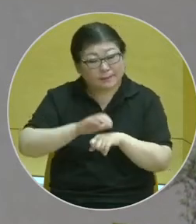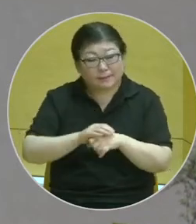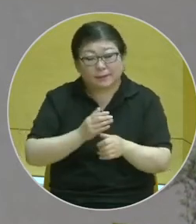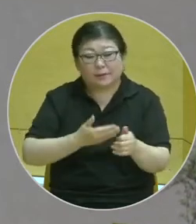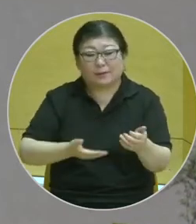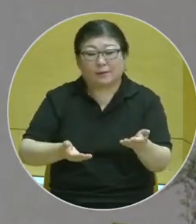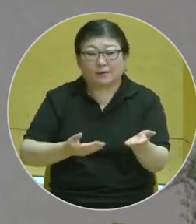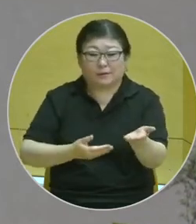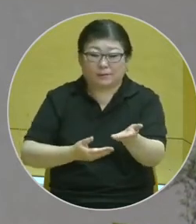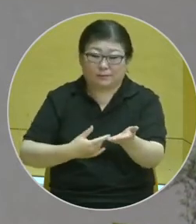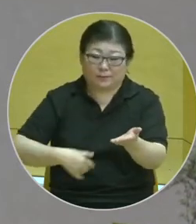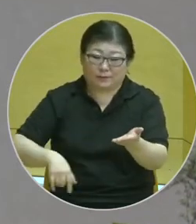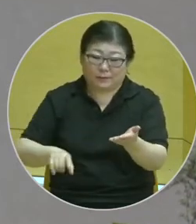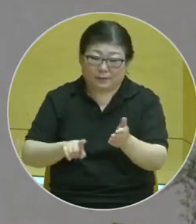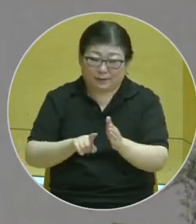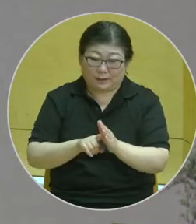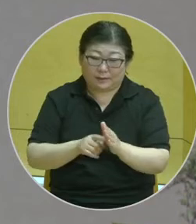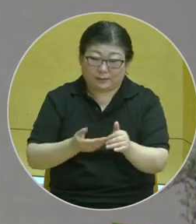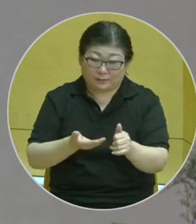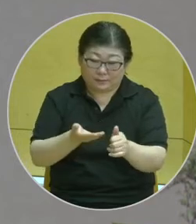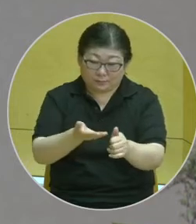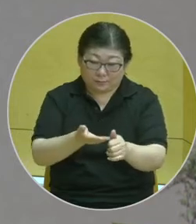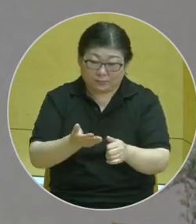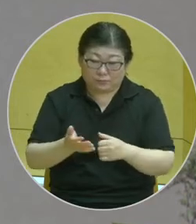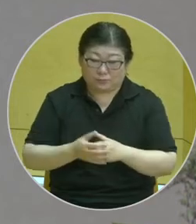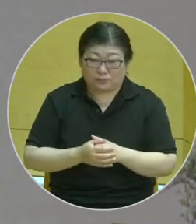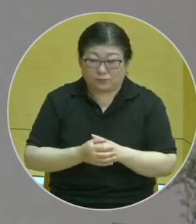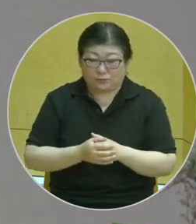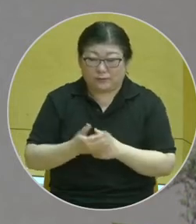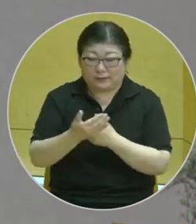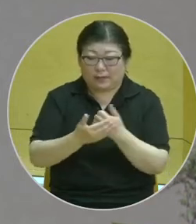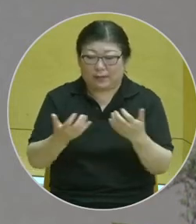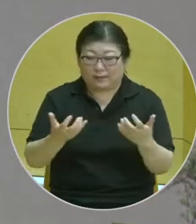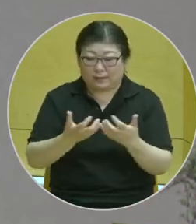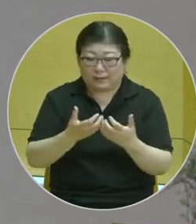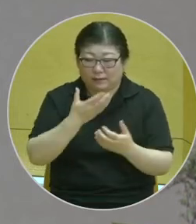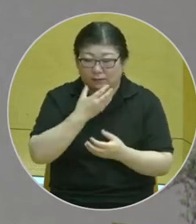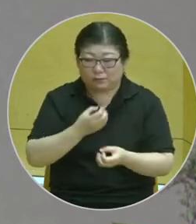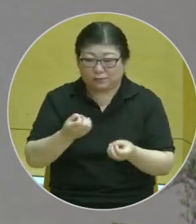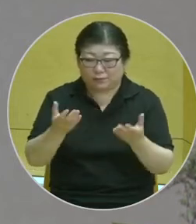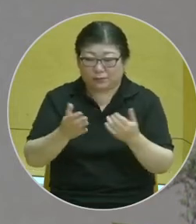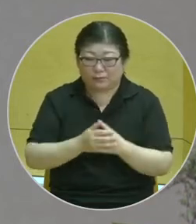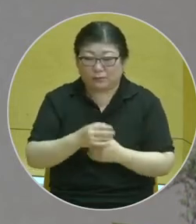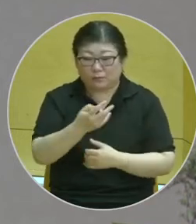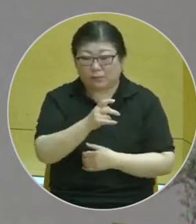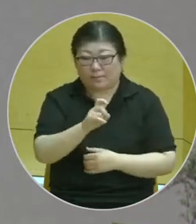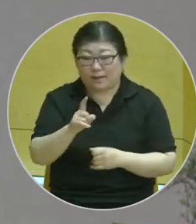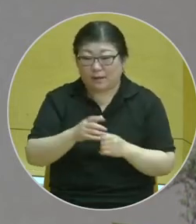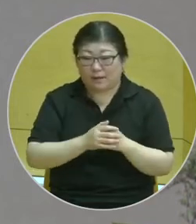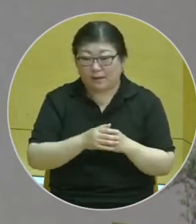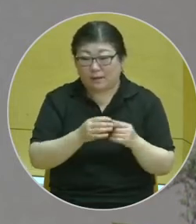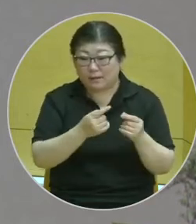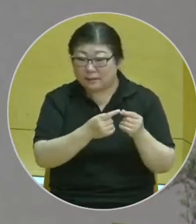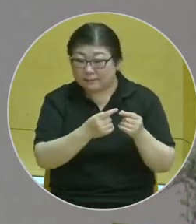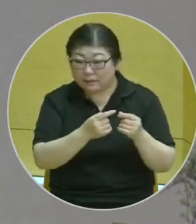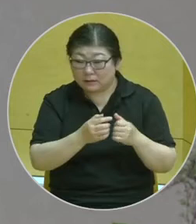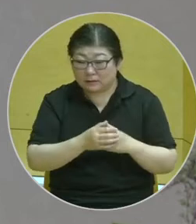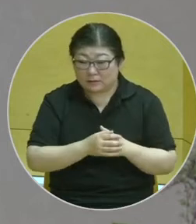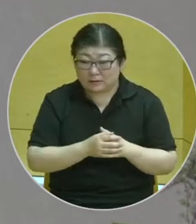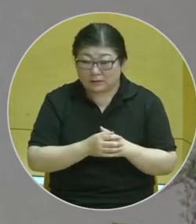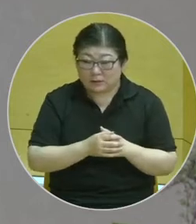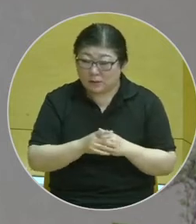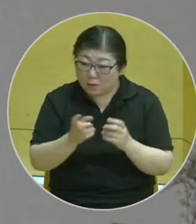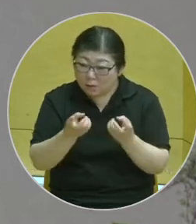공급해 주시고 은혜가 우리 가운데 카드가 길을 주님의 이름으로 축복합니다 도마 첫 번째 그도 많은